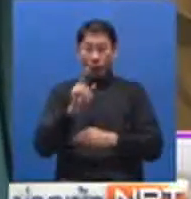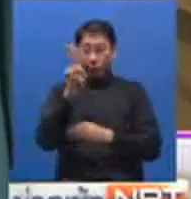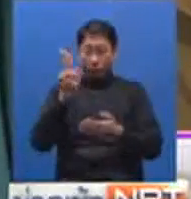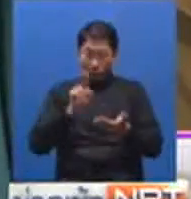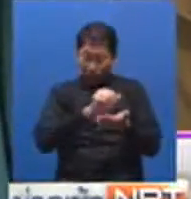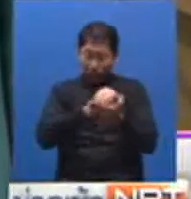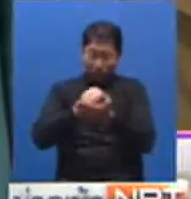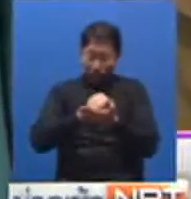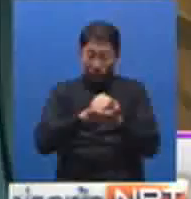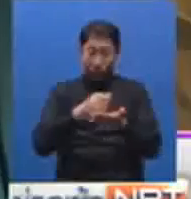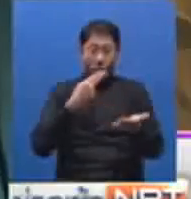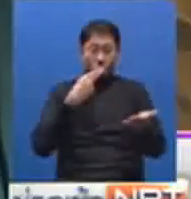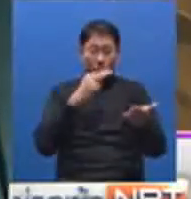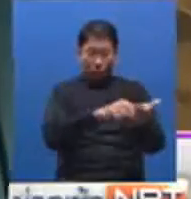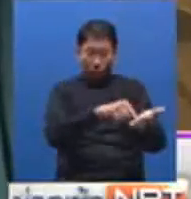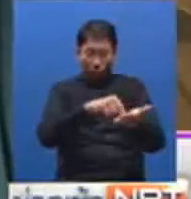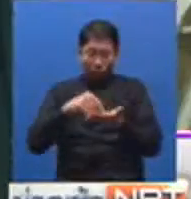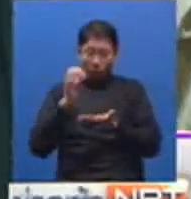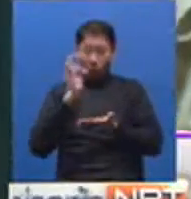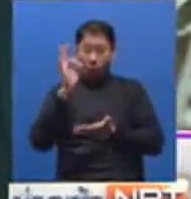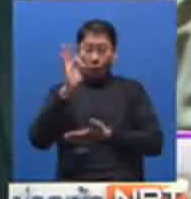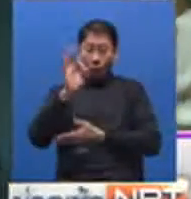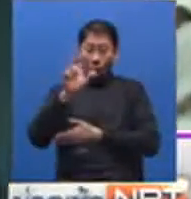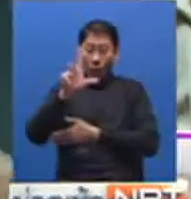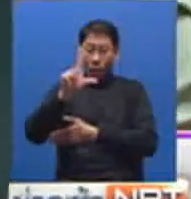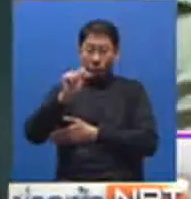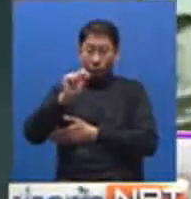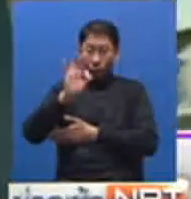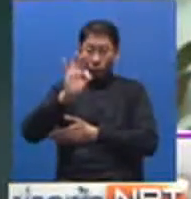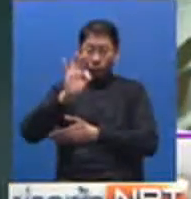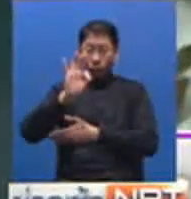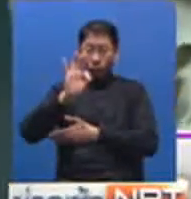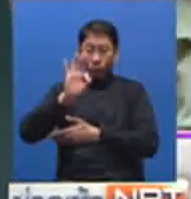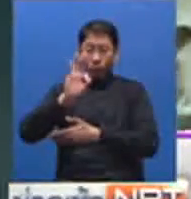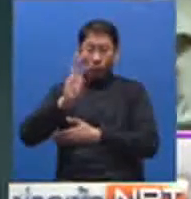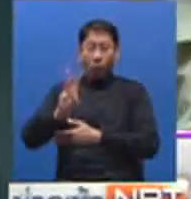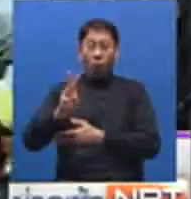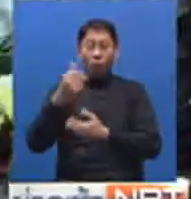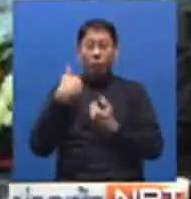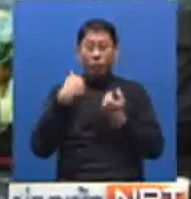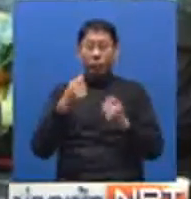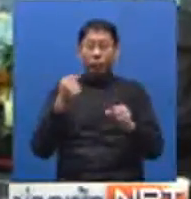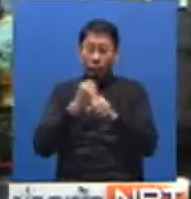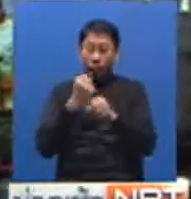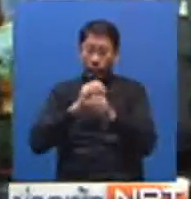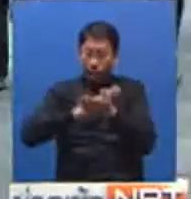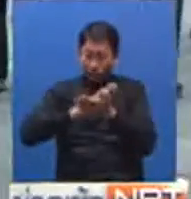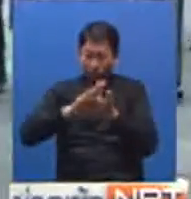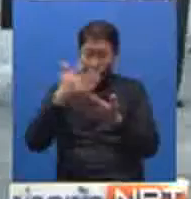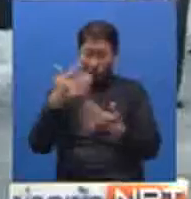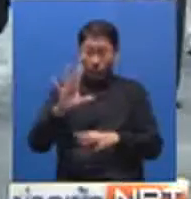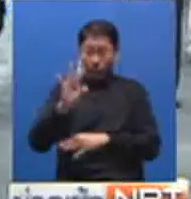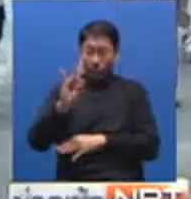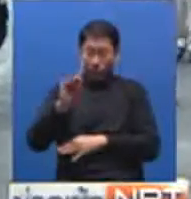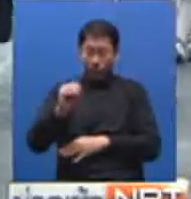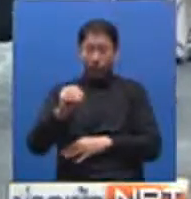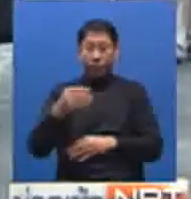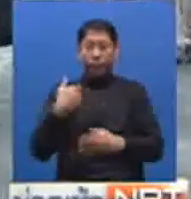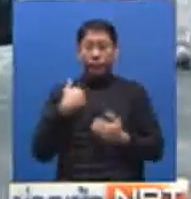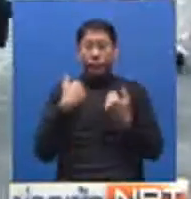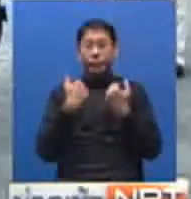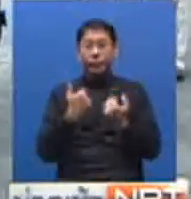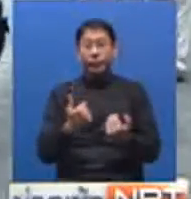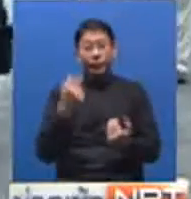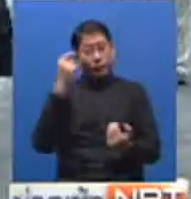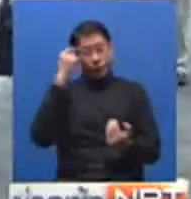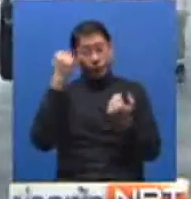แล้วยื่นเรื่องร้องเรียน 96เรื่องด้วยกันและดำเนินการเสร็จสิ้นไปแล้วถึง 80เรื่องนอกจากนี้ค่ะแม่ทัพภาค